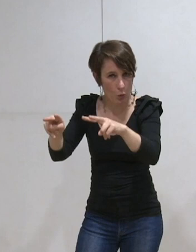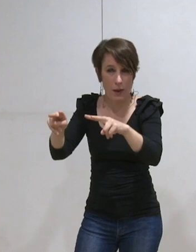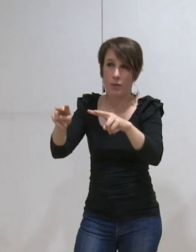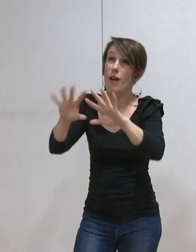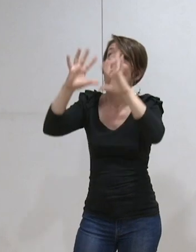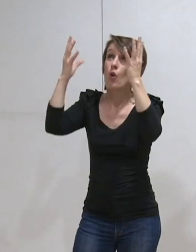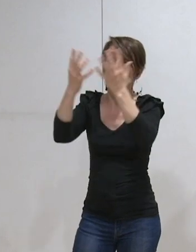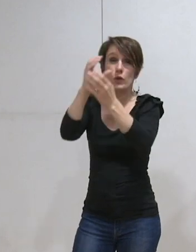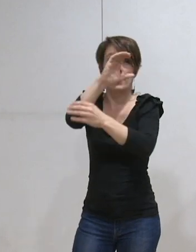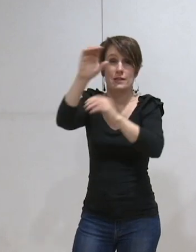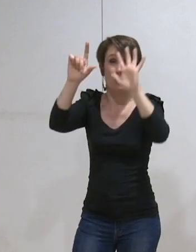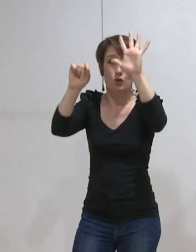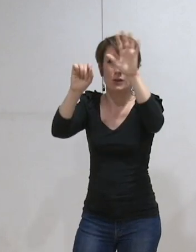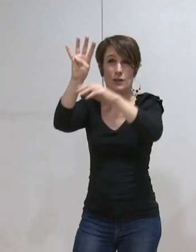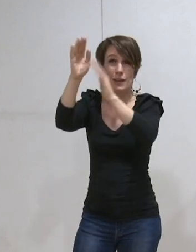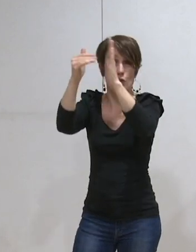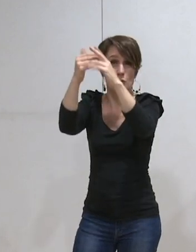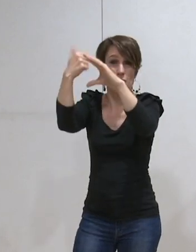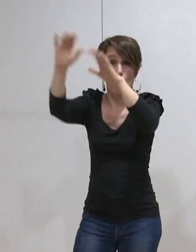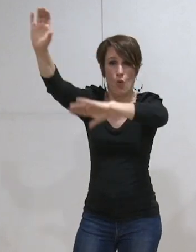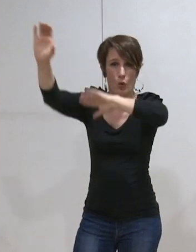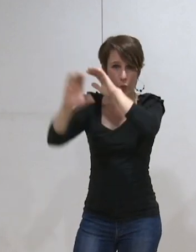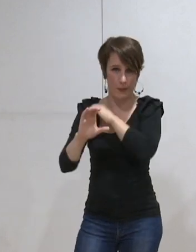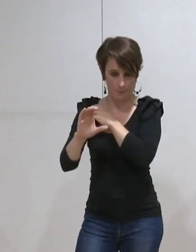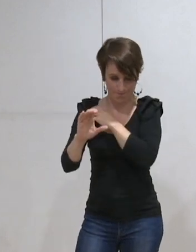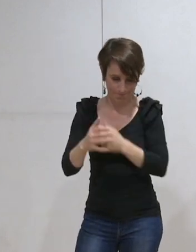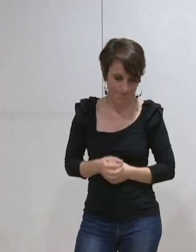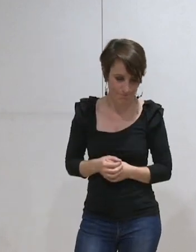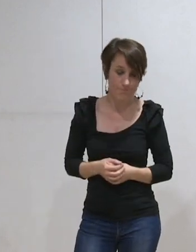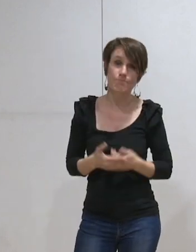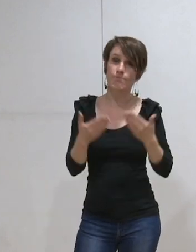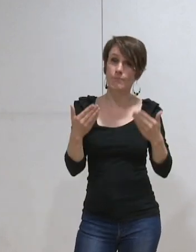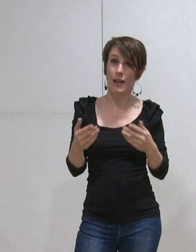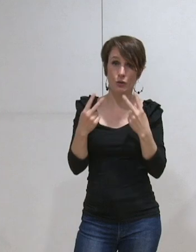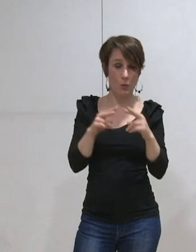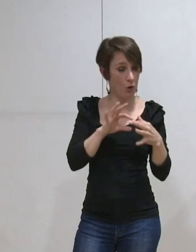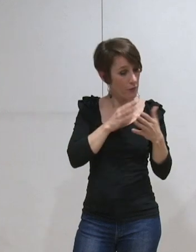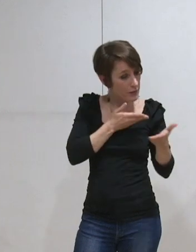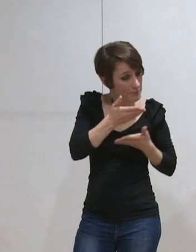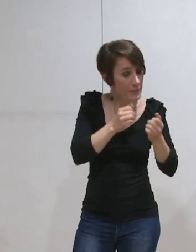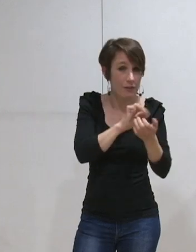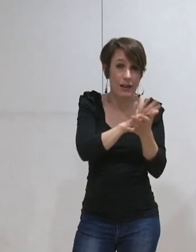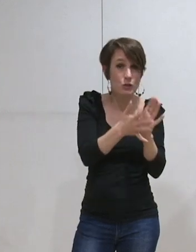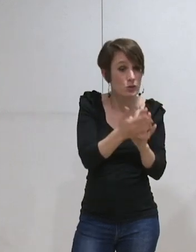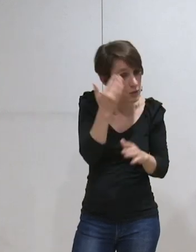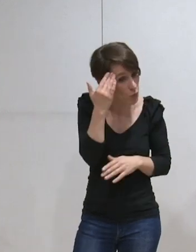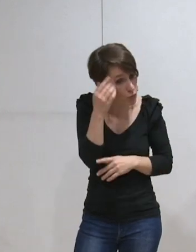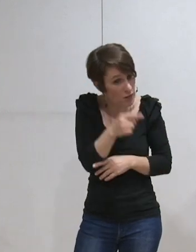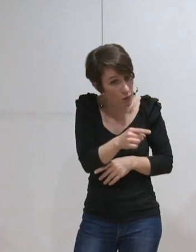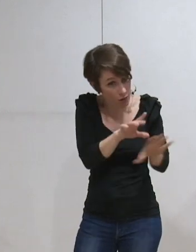de 164000 € la ville dialogue actuellement avec l'association pour déterminer à la fois la